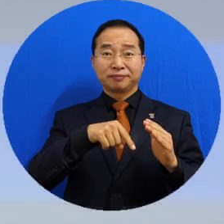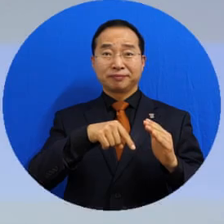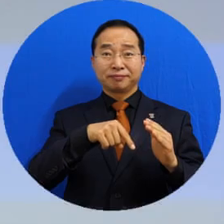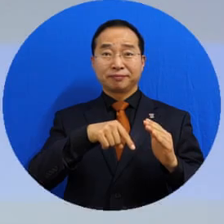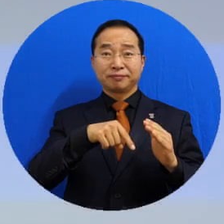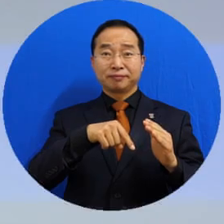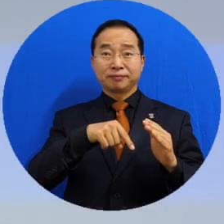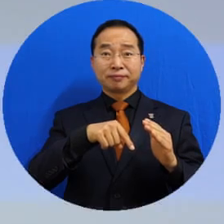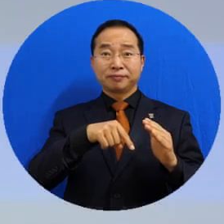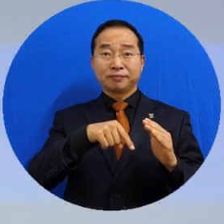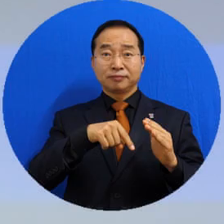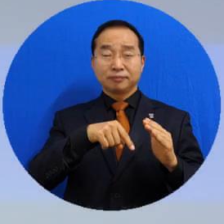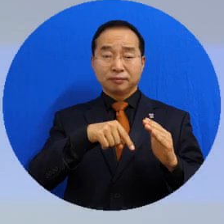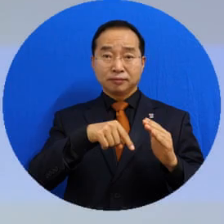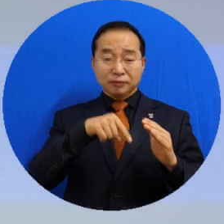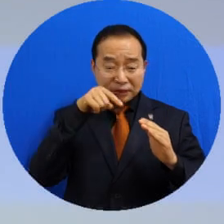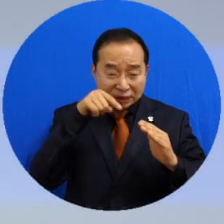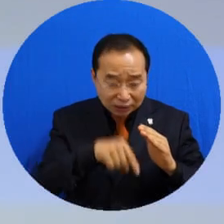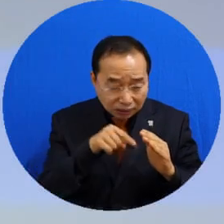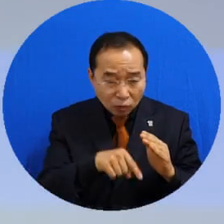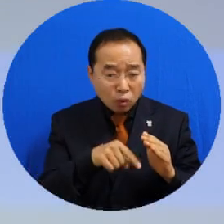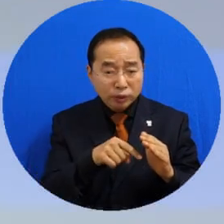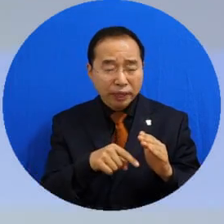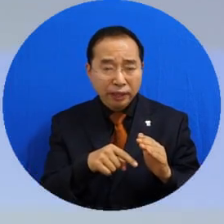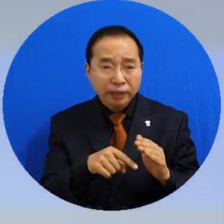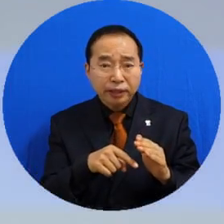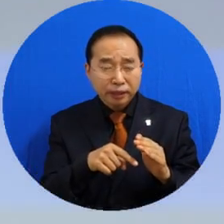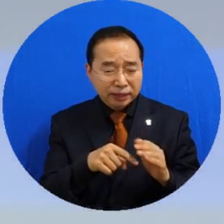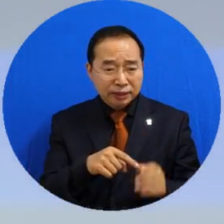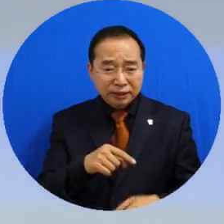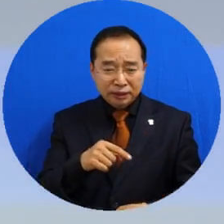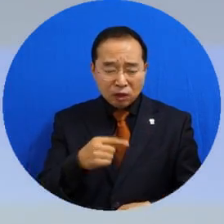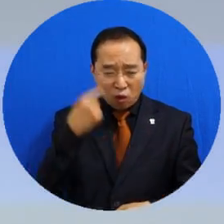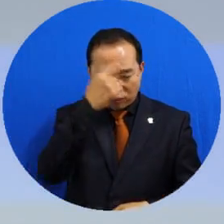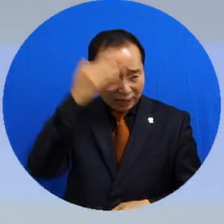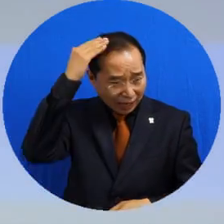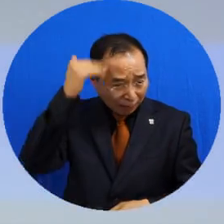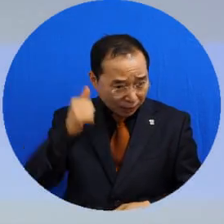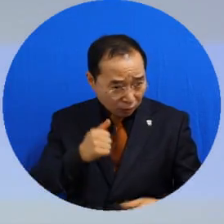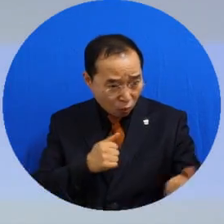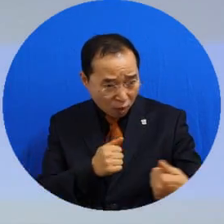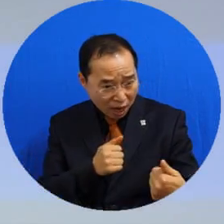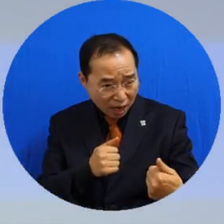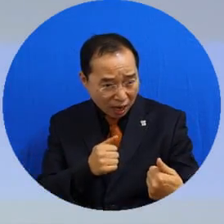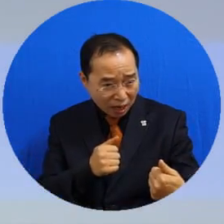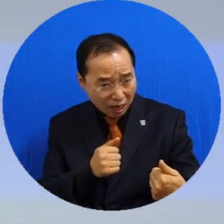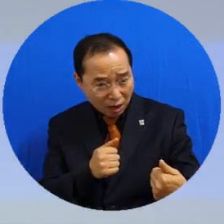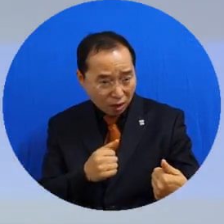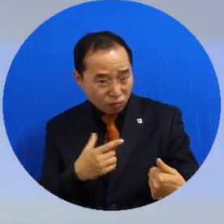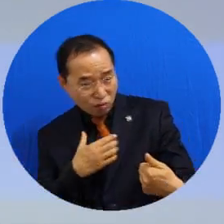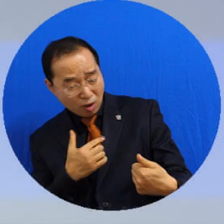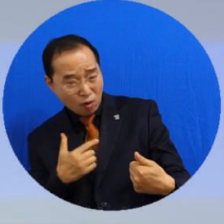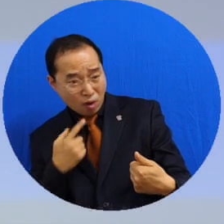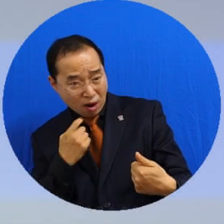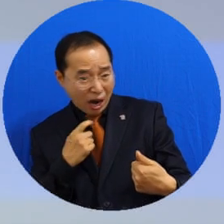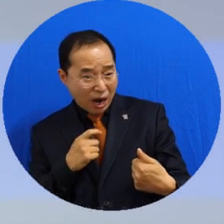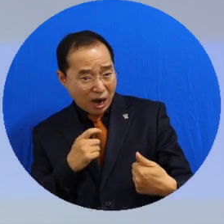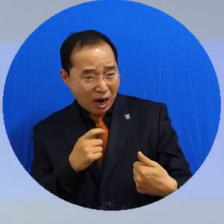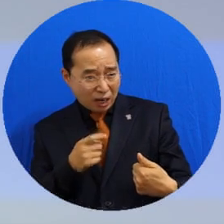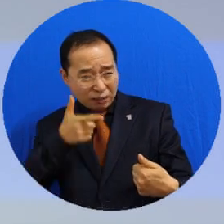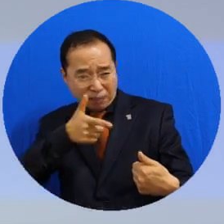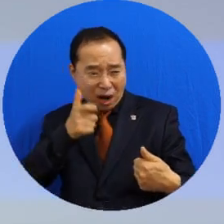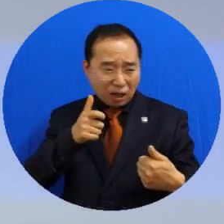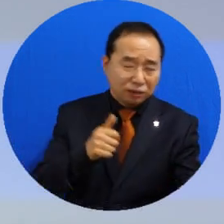이 두 사건의 타이밍이 굉장히 절묘했었어요. 왜냐하면 첫 번째 사건은 그동안 존재했었던 미국